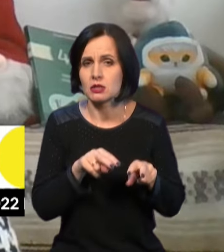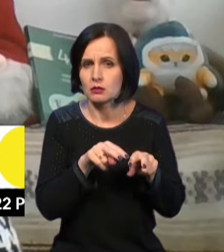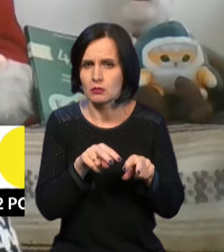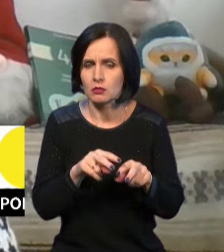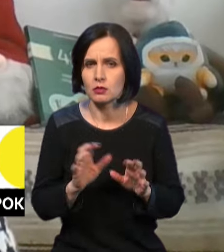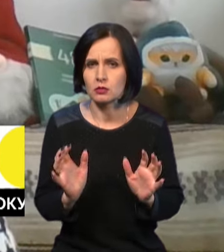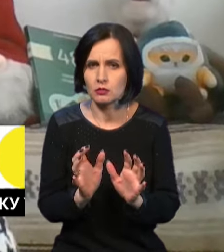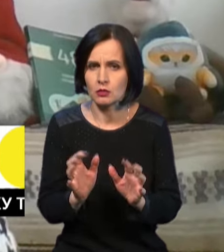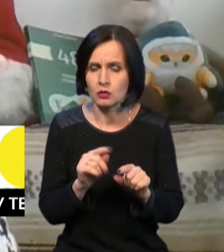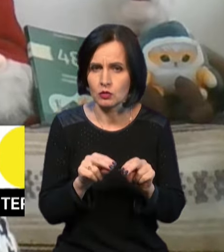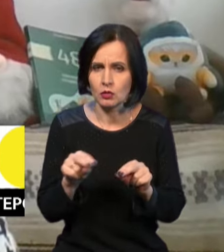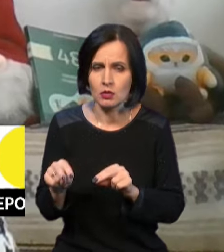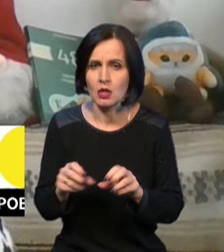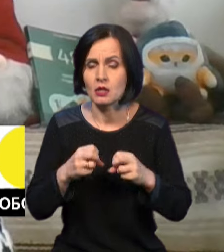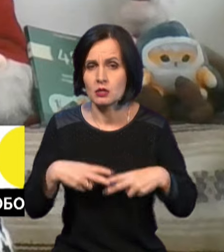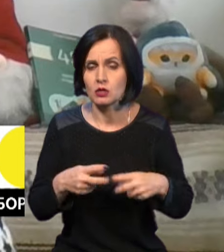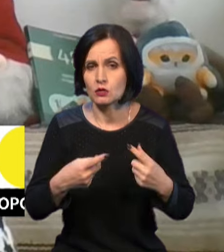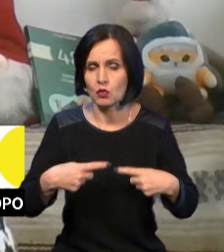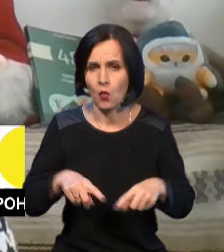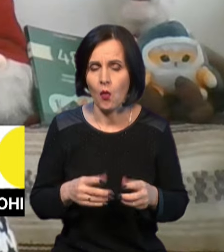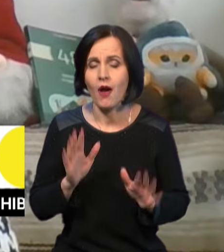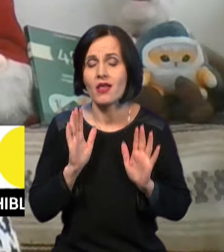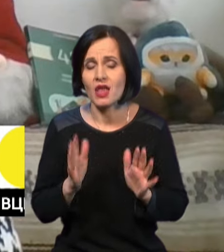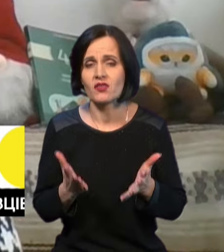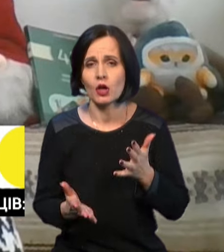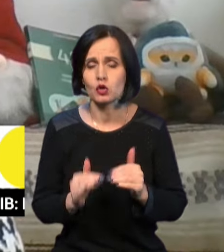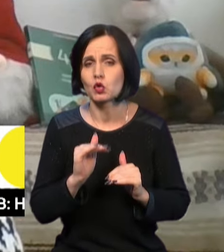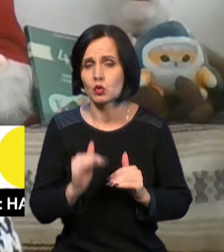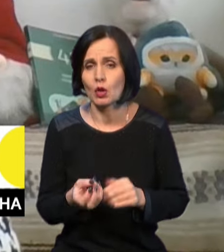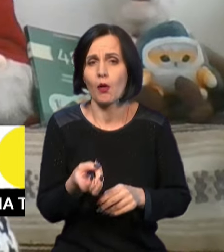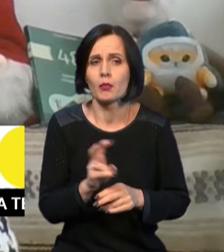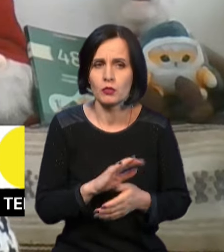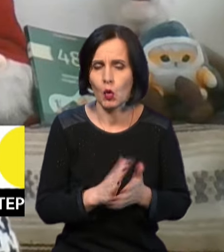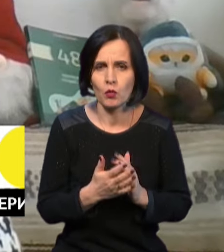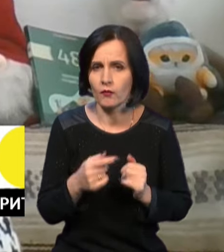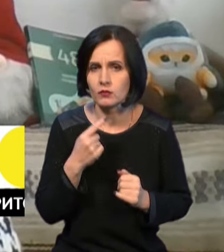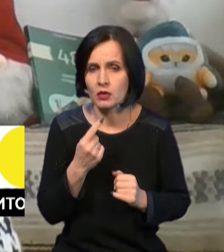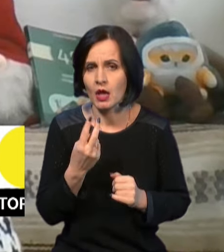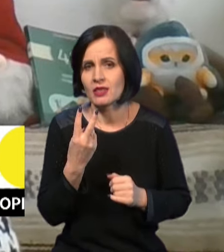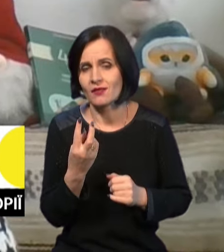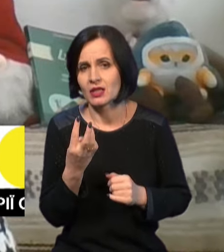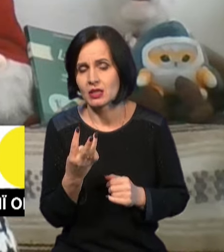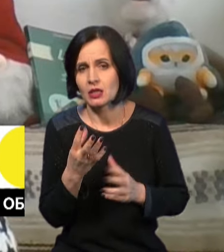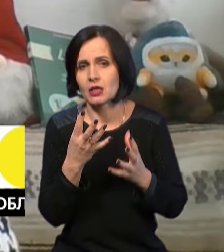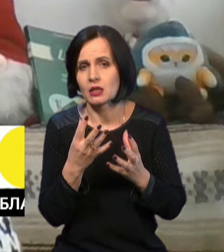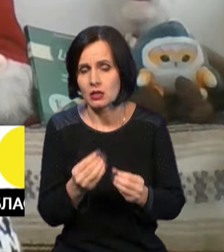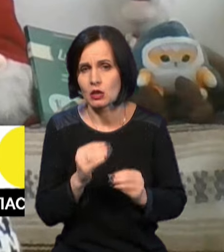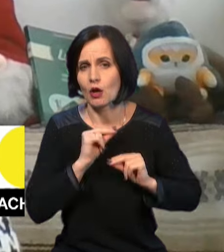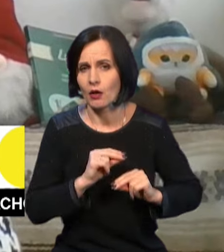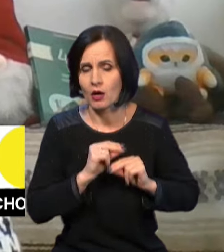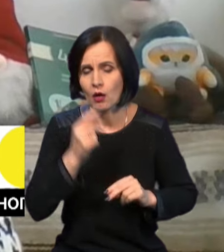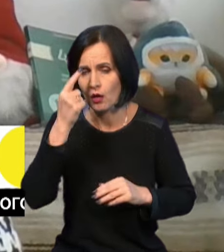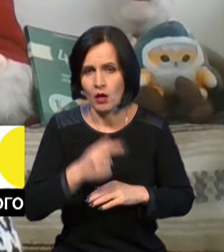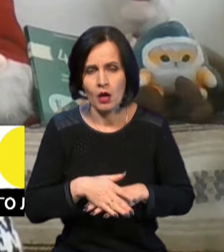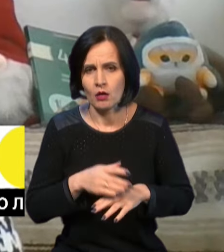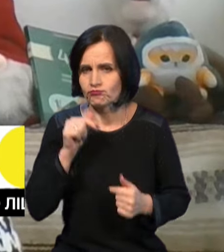раніше опікувався спеціальний орган, і відповідно, навіть якщо дитина прийшла там, умовно кажучи, 2-3 дні пропрацювала, зрозуміла, що це геть